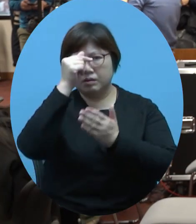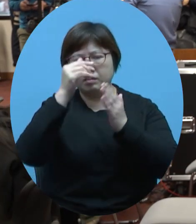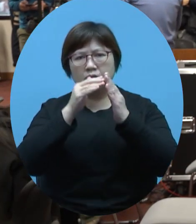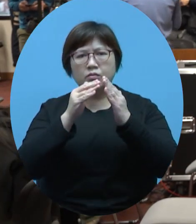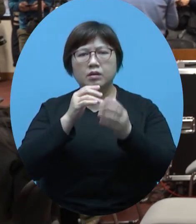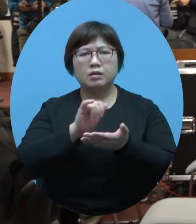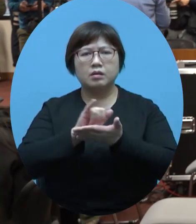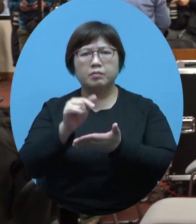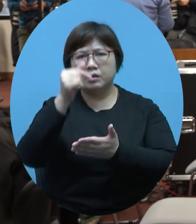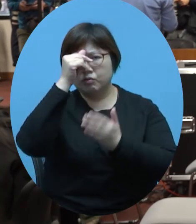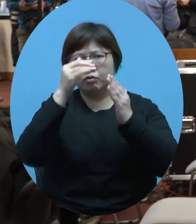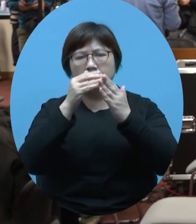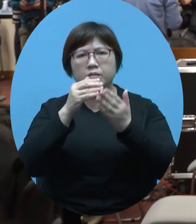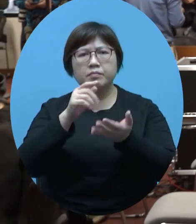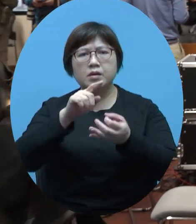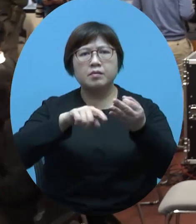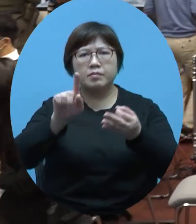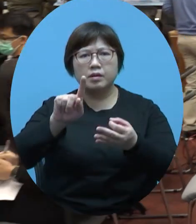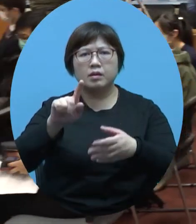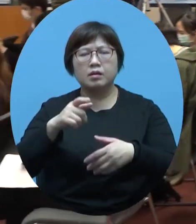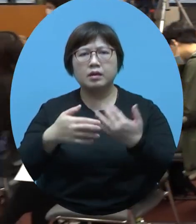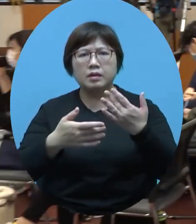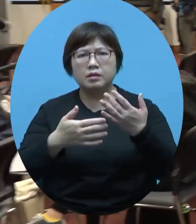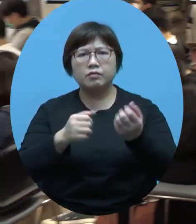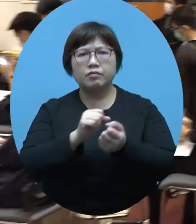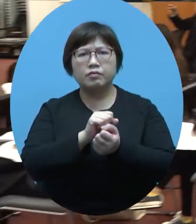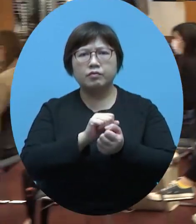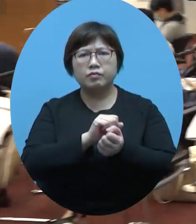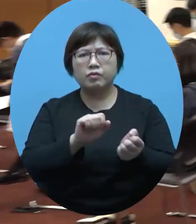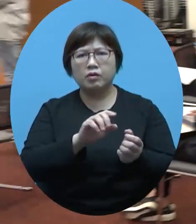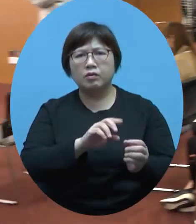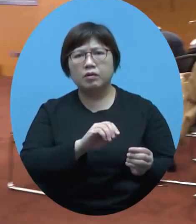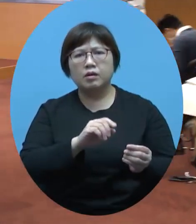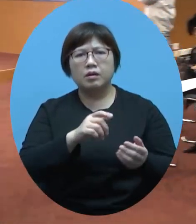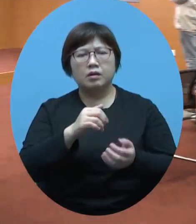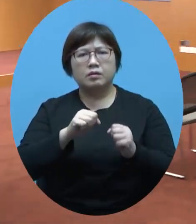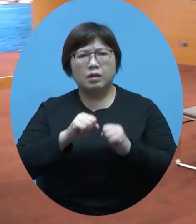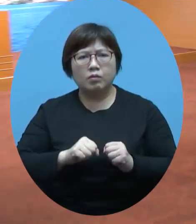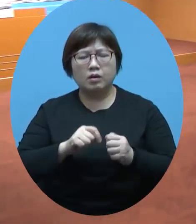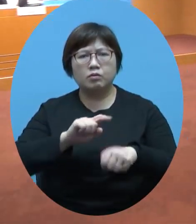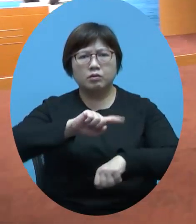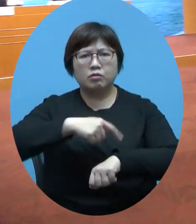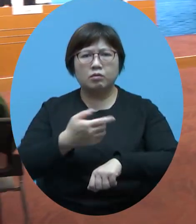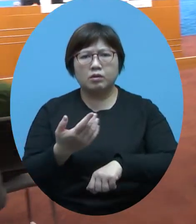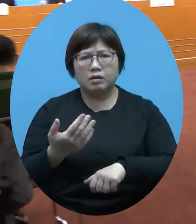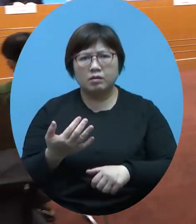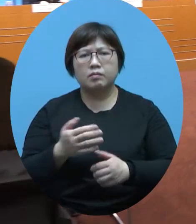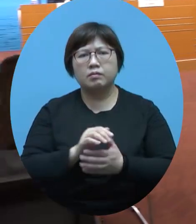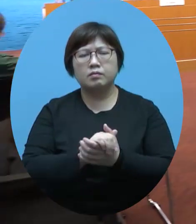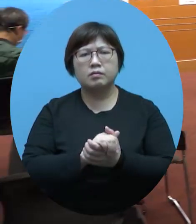邊間醫院？幾時先係被送翻出嚟？即係十一，即係總共逗留咗幾耐？另外就係關